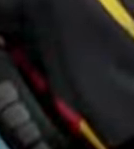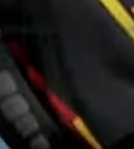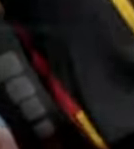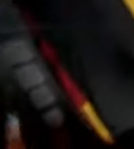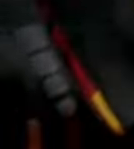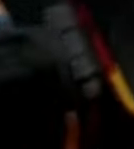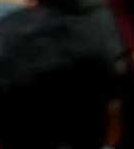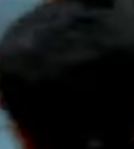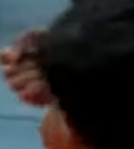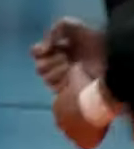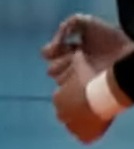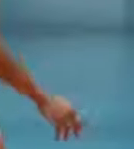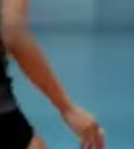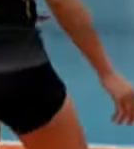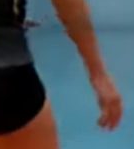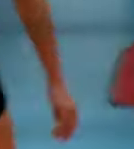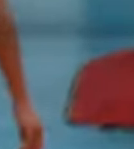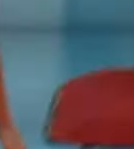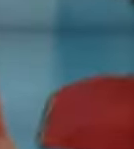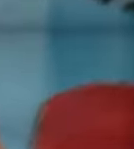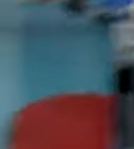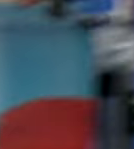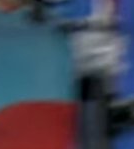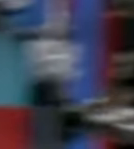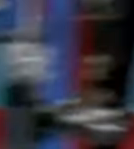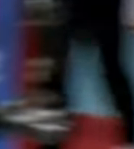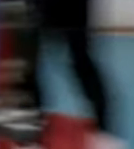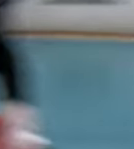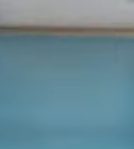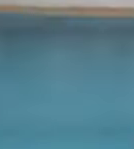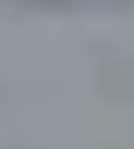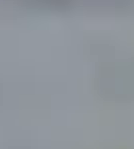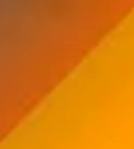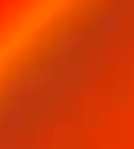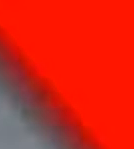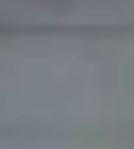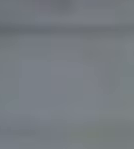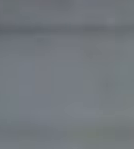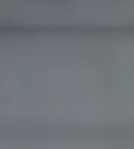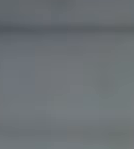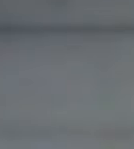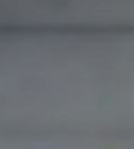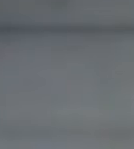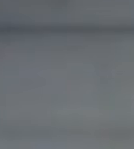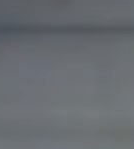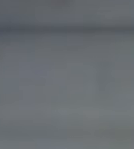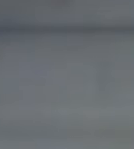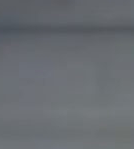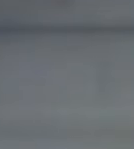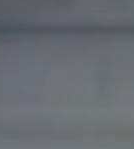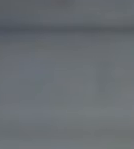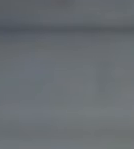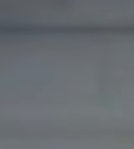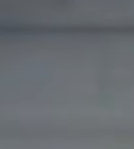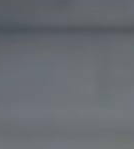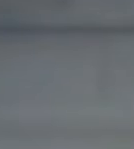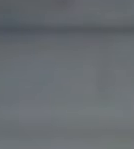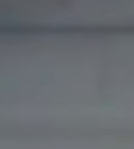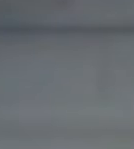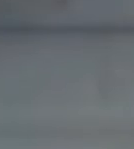Hitters pinutol ang undefeated streak ng Chocomucho Flying Titans. At ilang netizens, balot ng galit